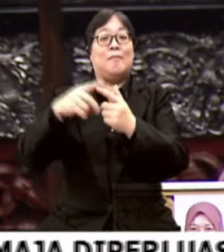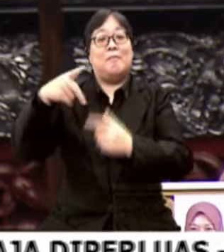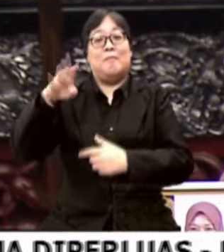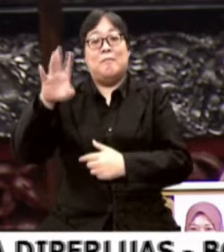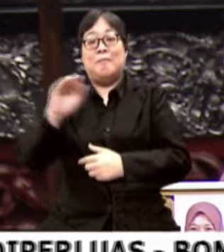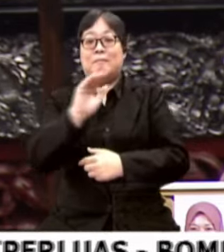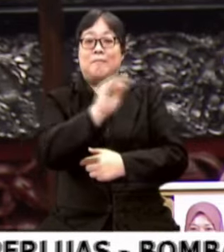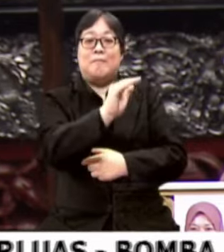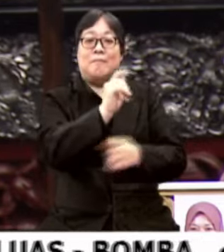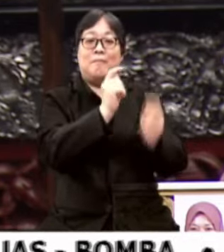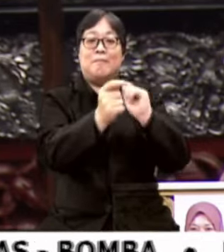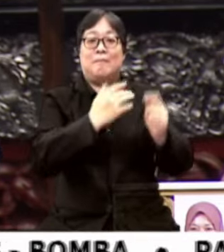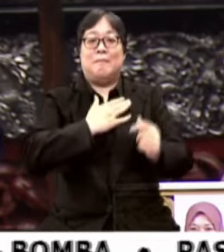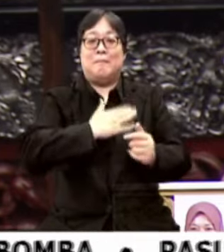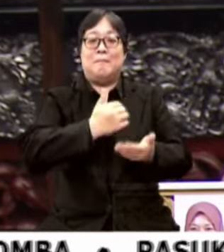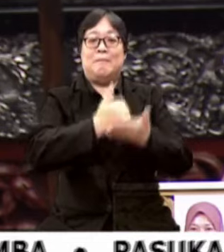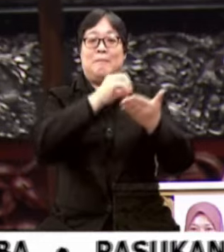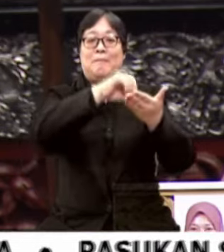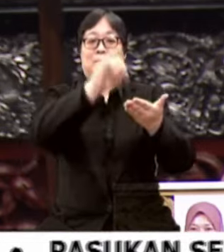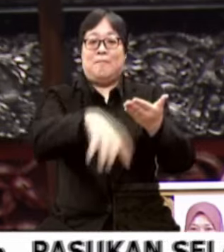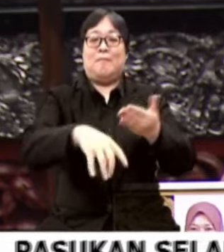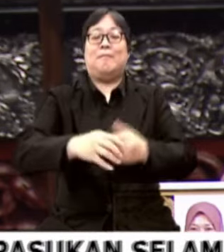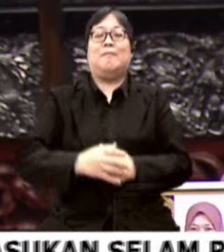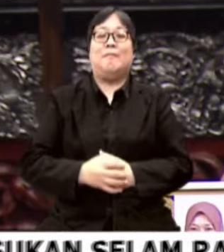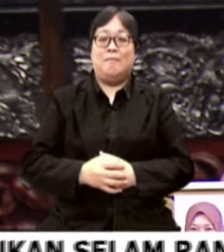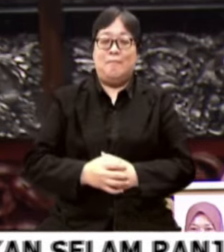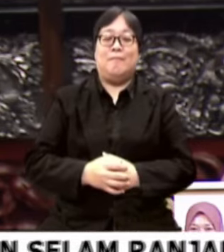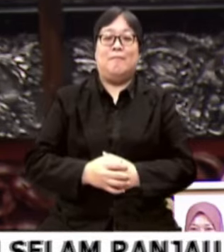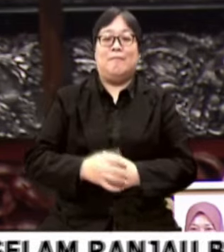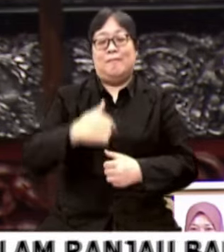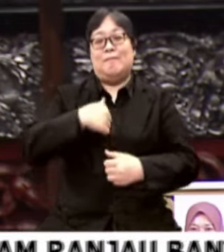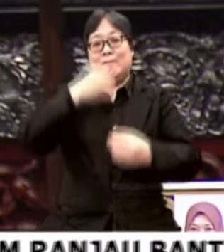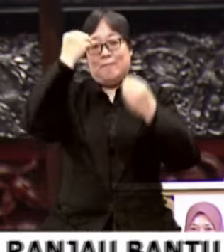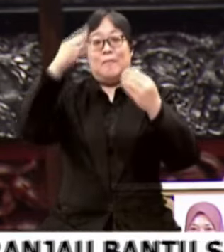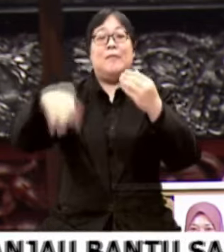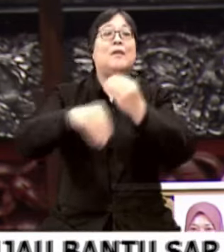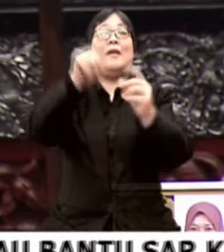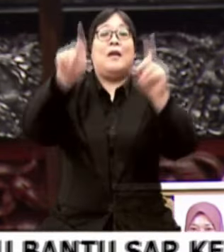jadi itu yang yang saya beli Sebutkan